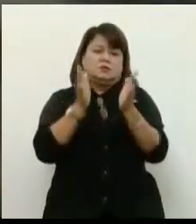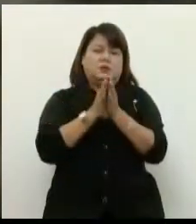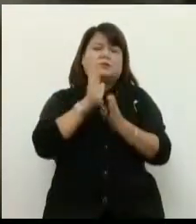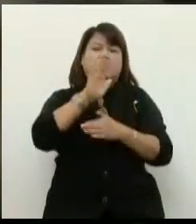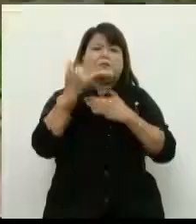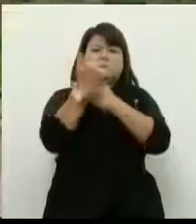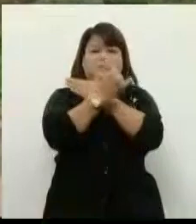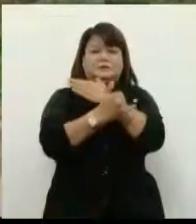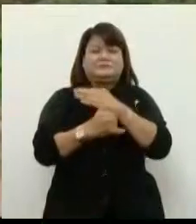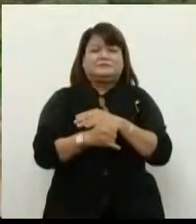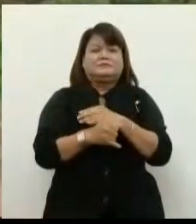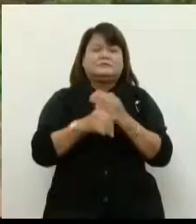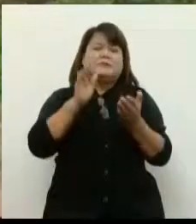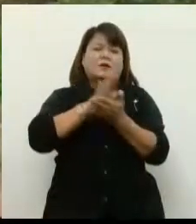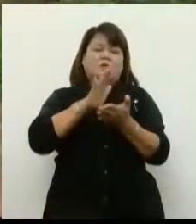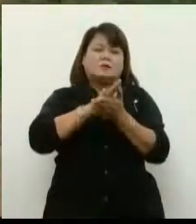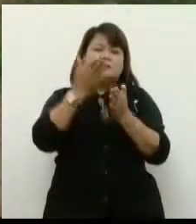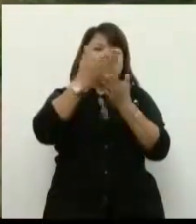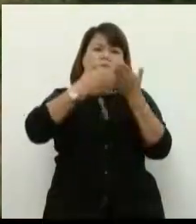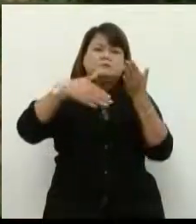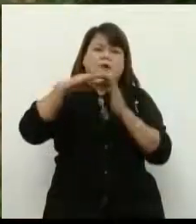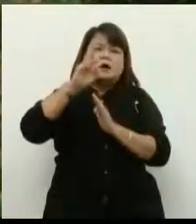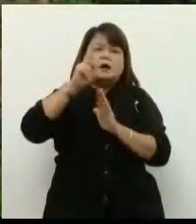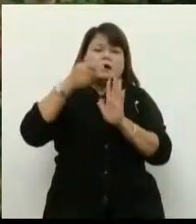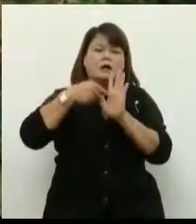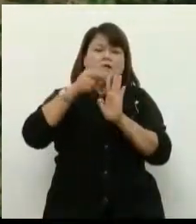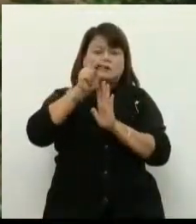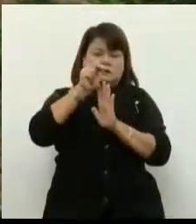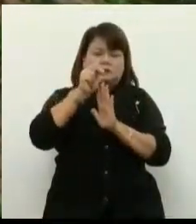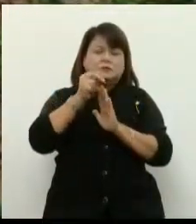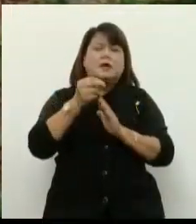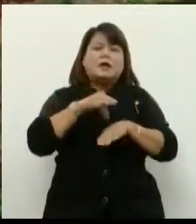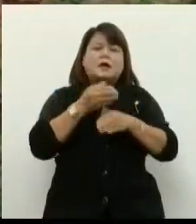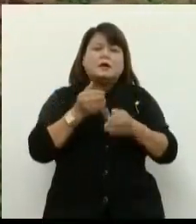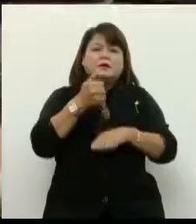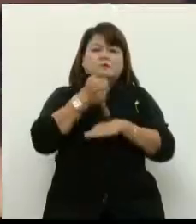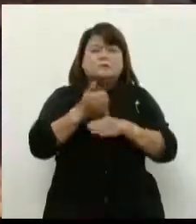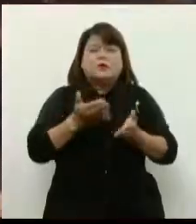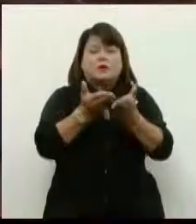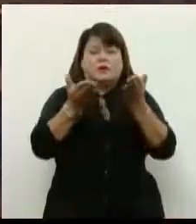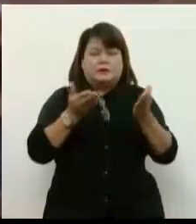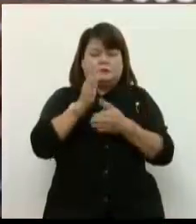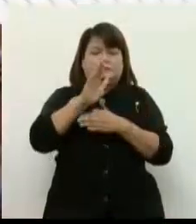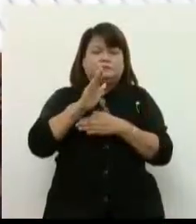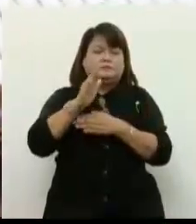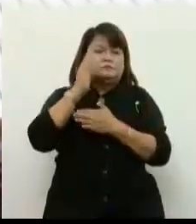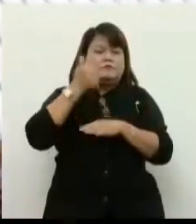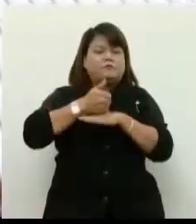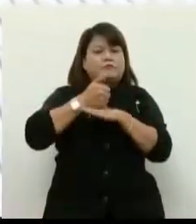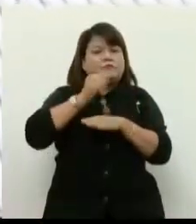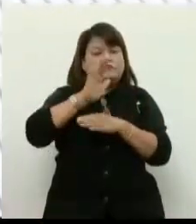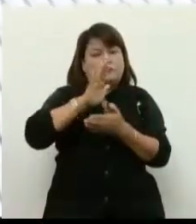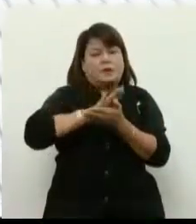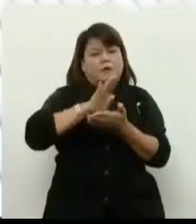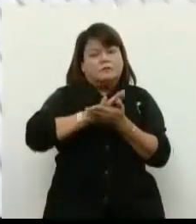ศโรงเรียนบางขันวิทยาภายใต้การบริหารสถานศึกษาของนายกิติชัยชัยสอนผู้อำนวยการโรงเรียนบ